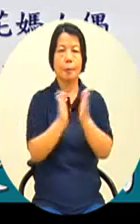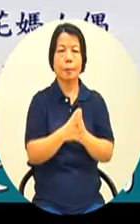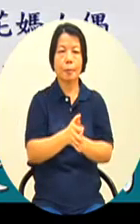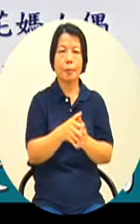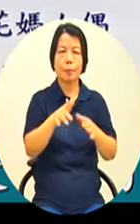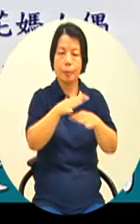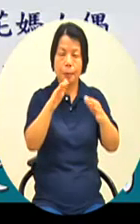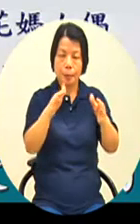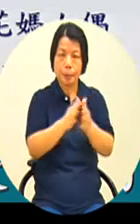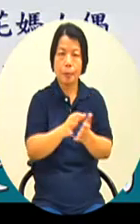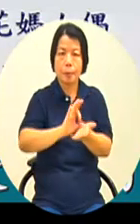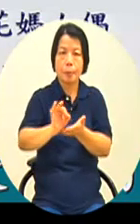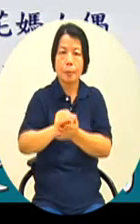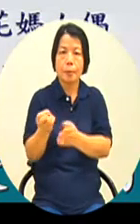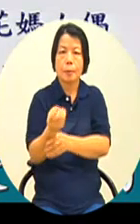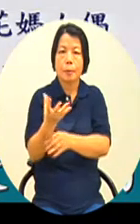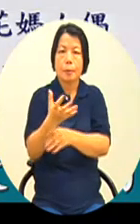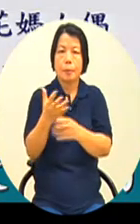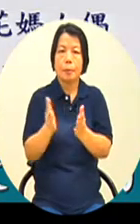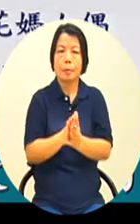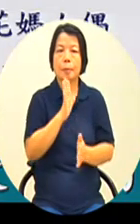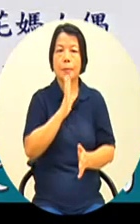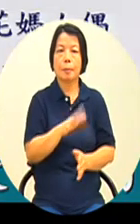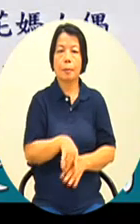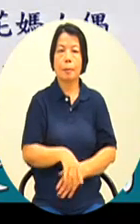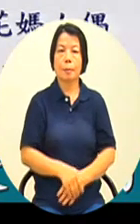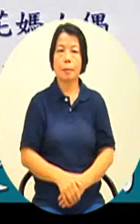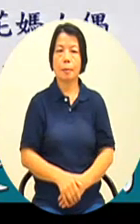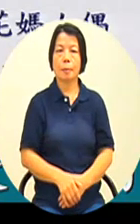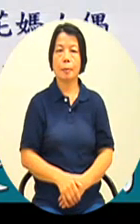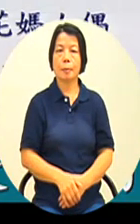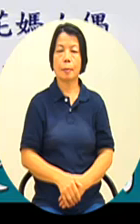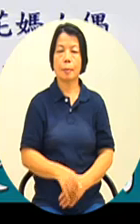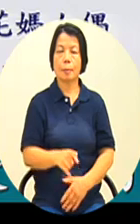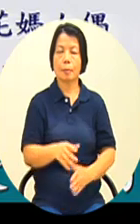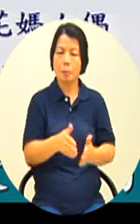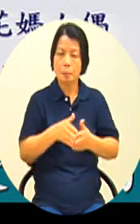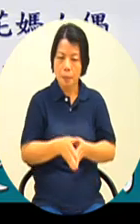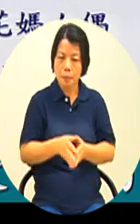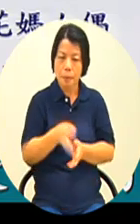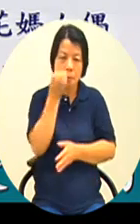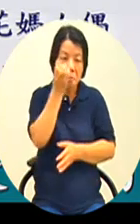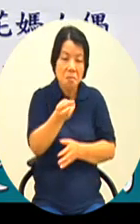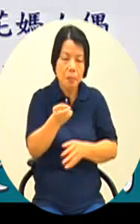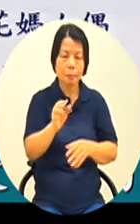自己参与个行销，哎，这个东西哦，你莫看小看呢，这在日